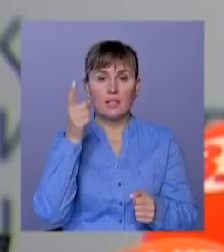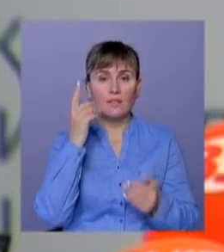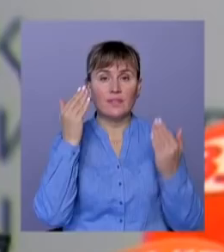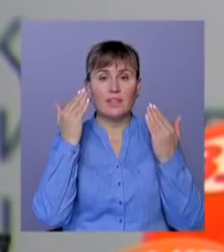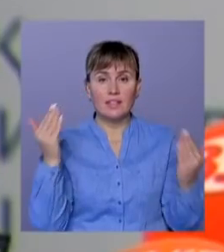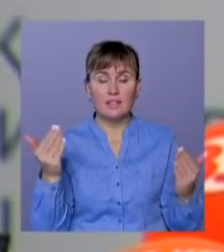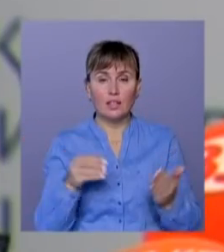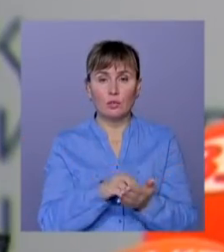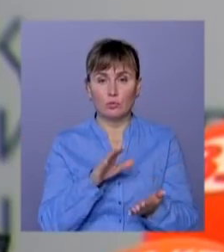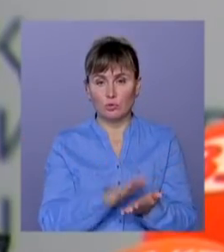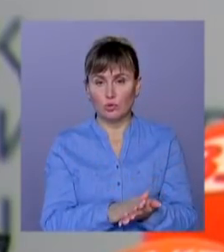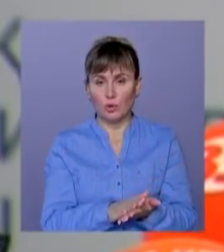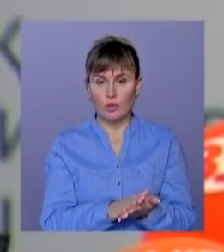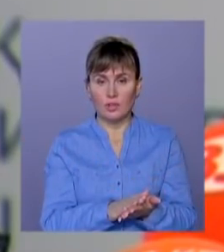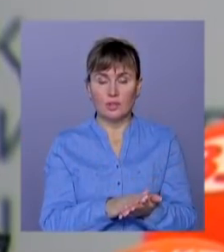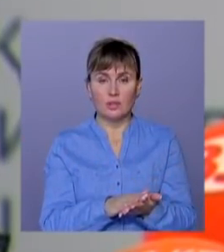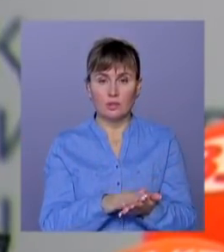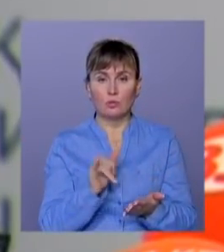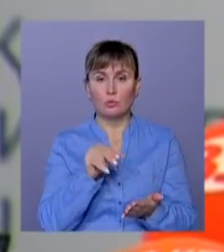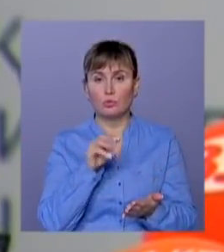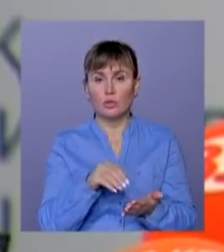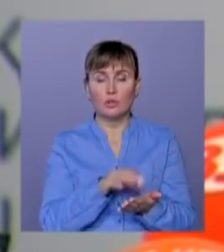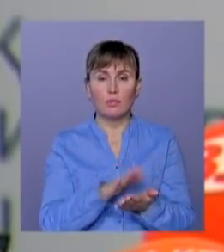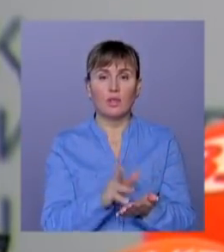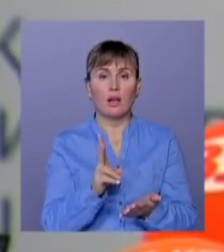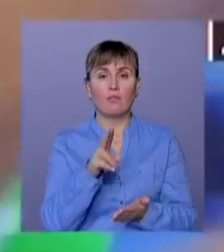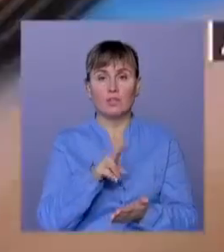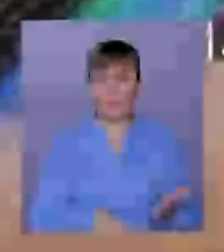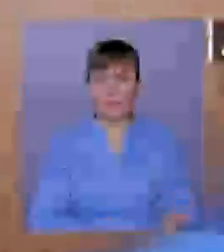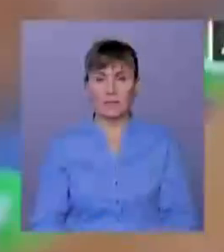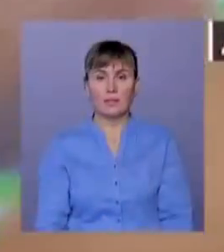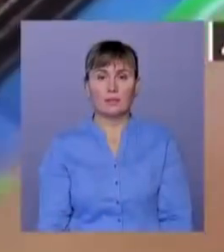зная учетной записи, то есть не зная, на кого он зарегистрирован.